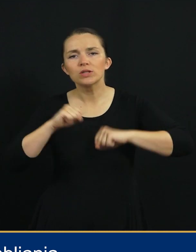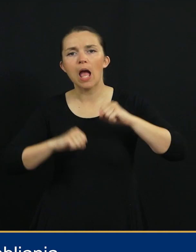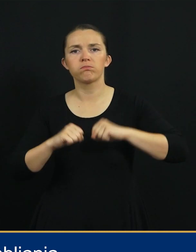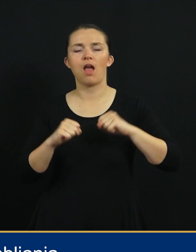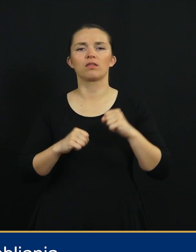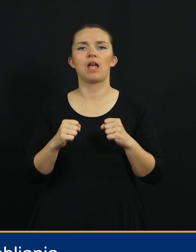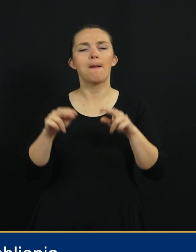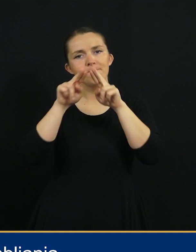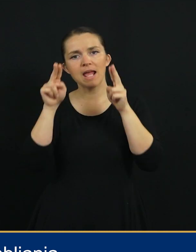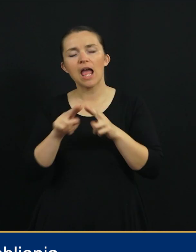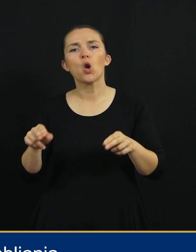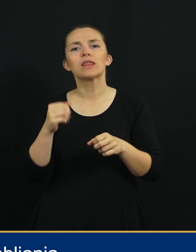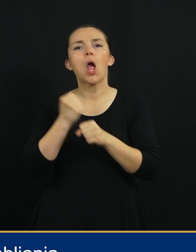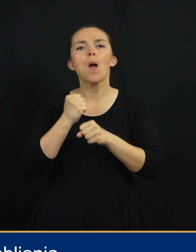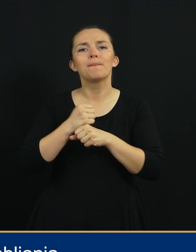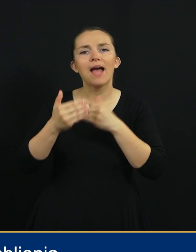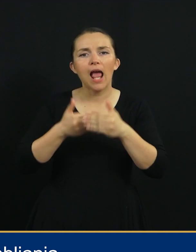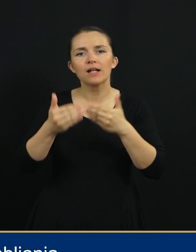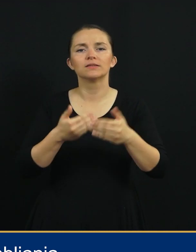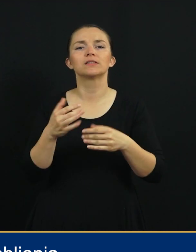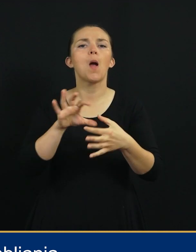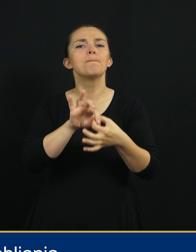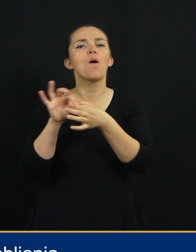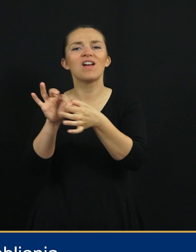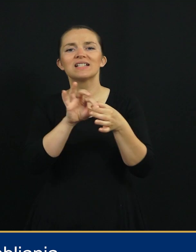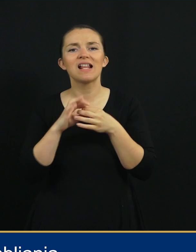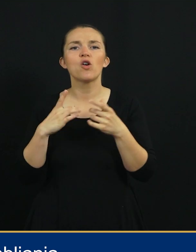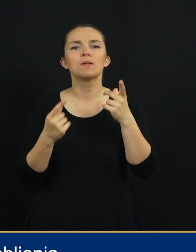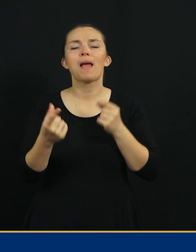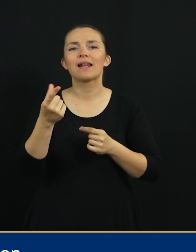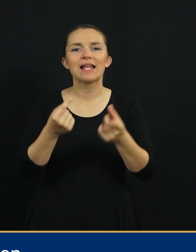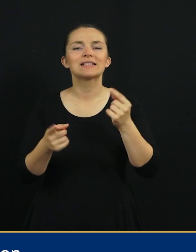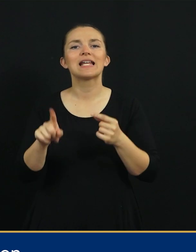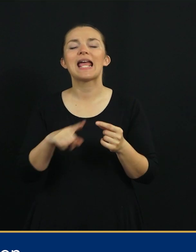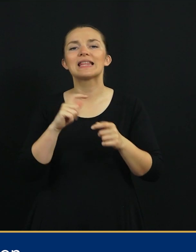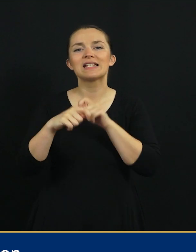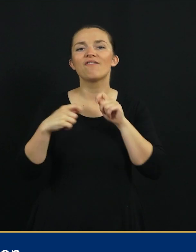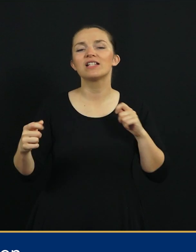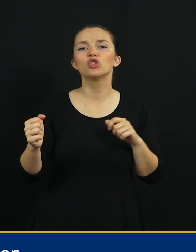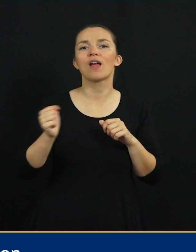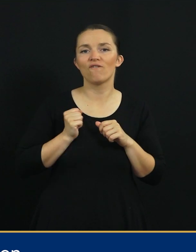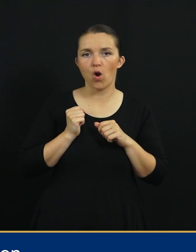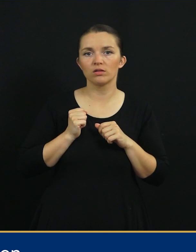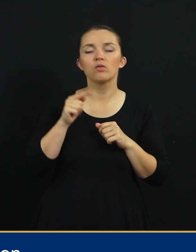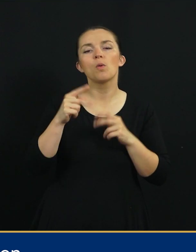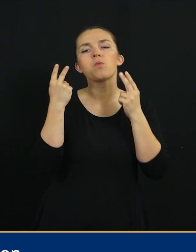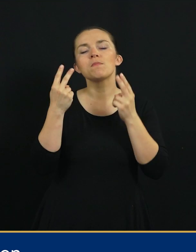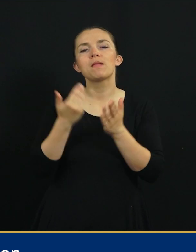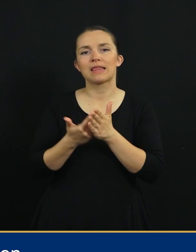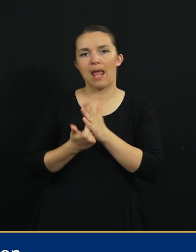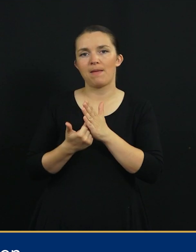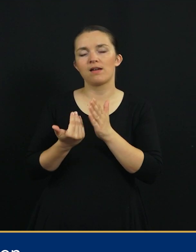usposabljanja, mednarodne operacije, povezljivost partnerskih in zavezniških vojsk pomemben